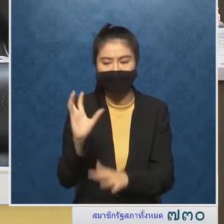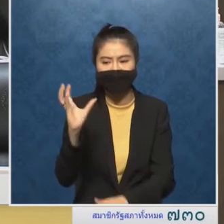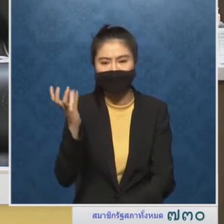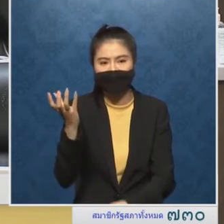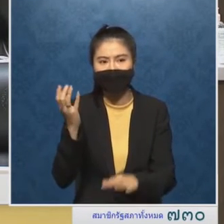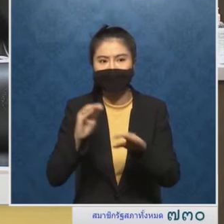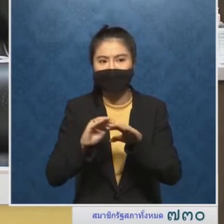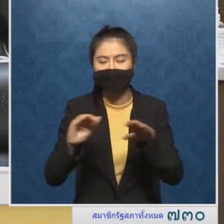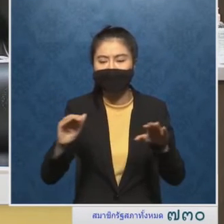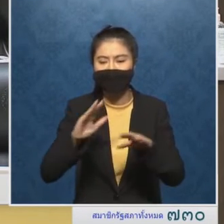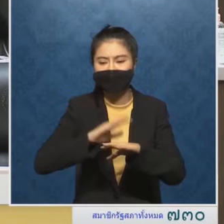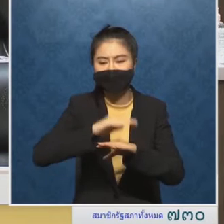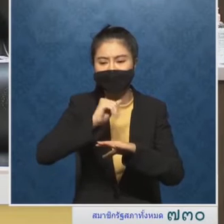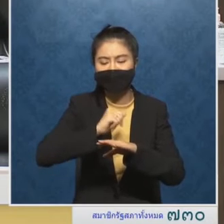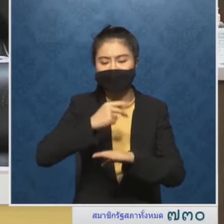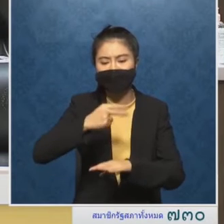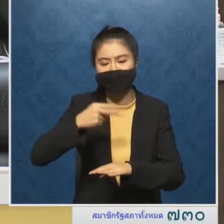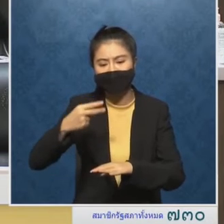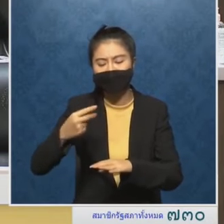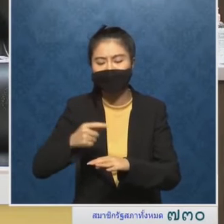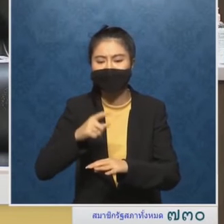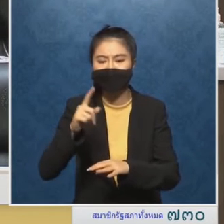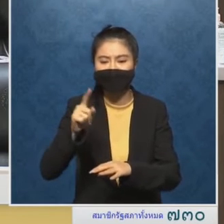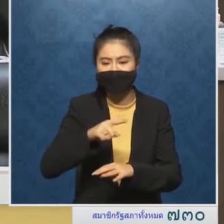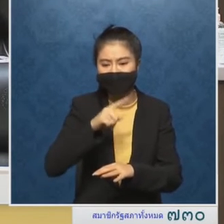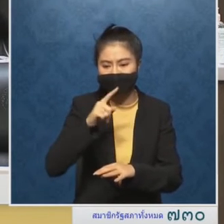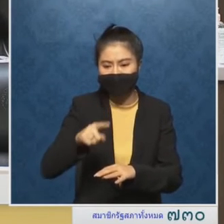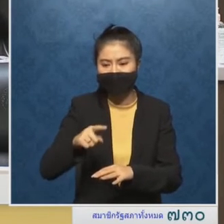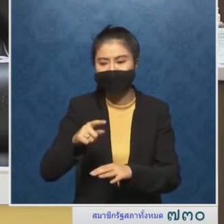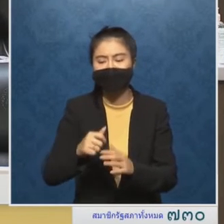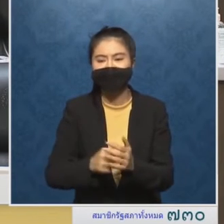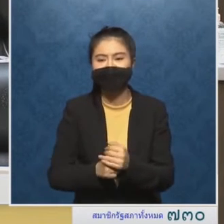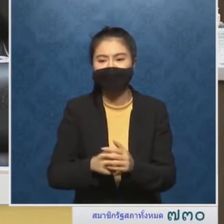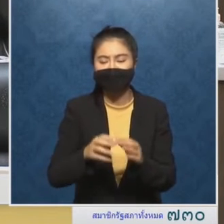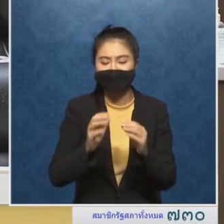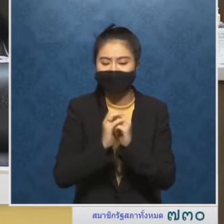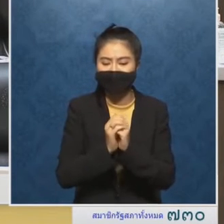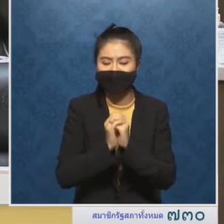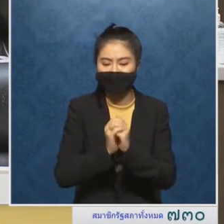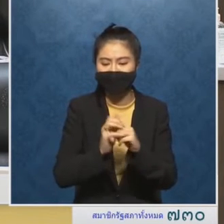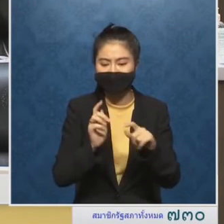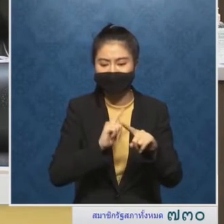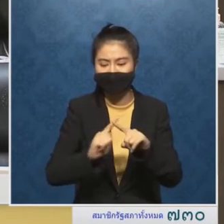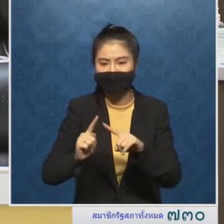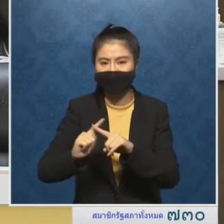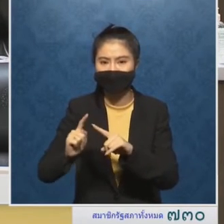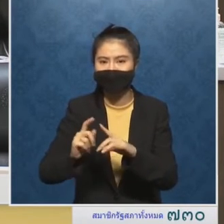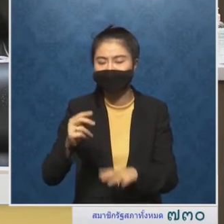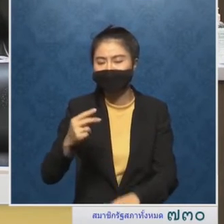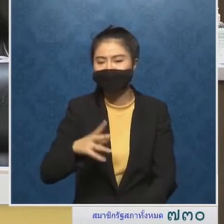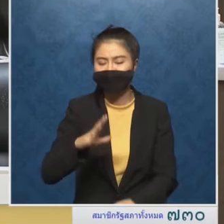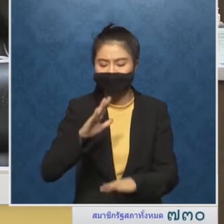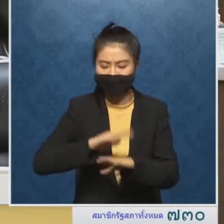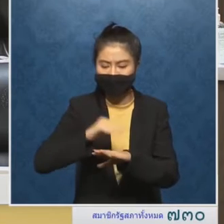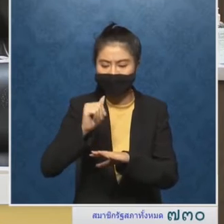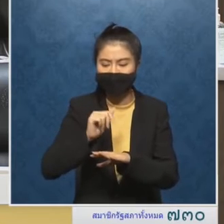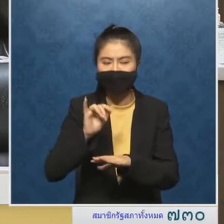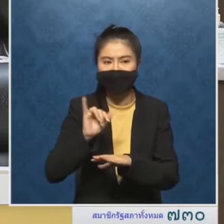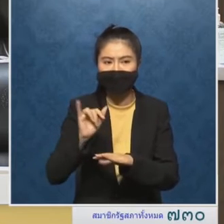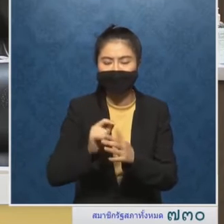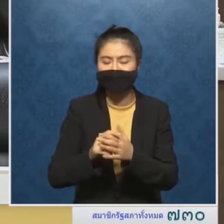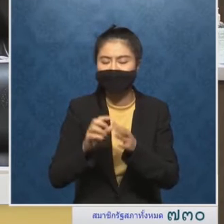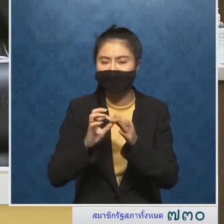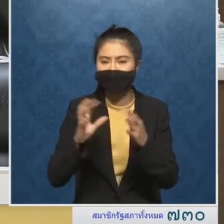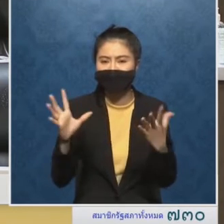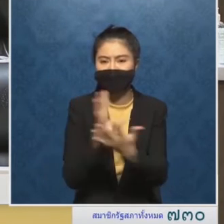วามสามารถด้านภัฎคจะตองให้ได้มาตรฐานสากลได้อั รักษาทจะเป็ใการอยู่ร่วมกัใสังคมพาหุ วัทธร